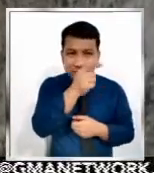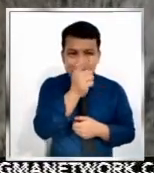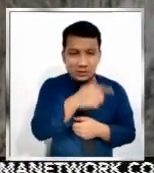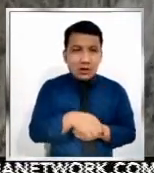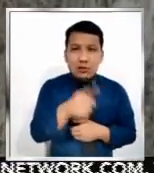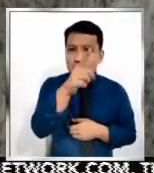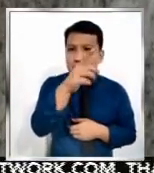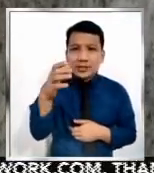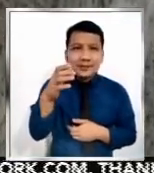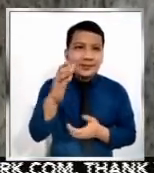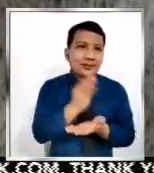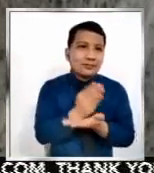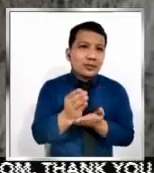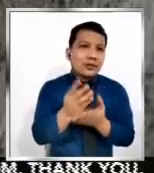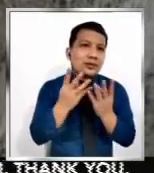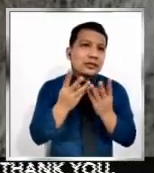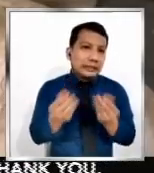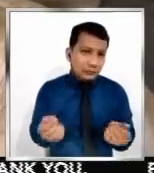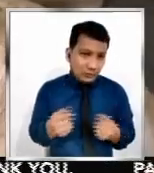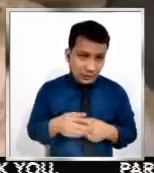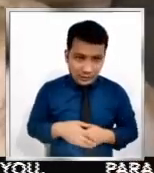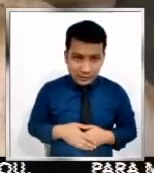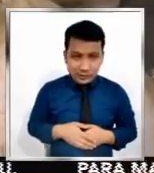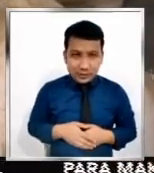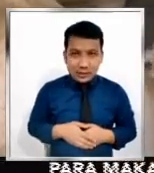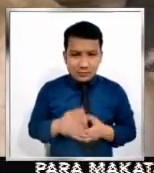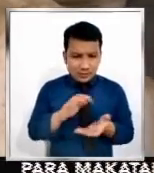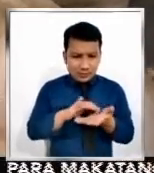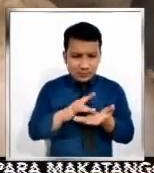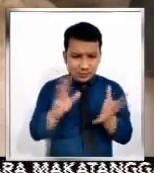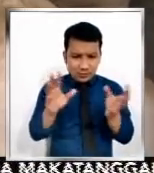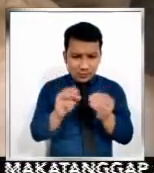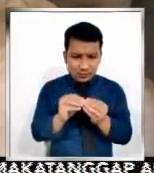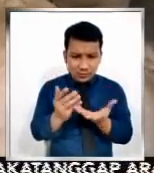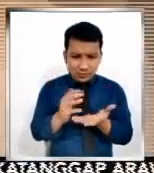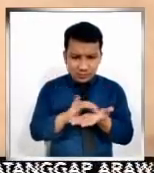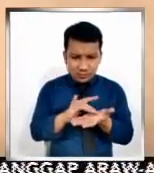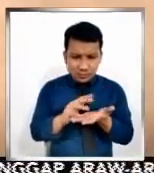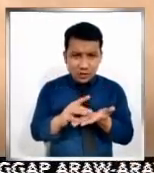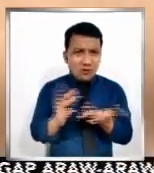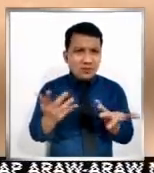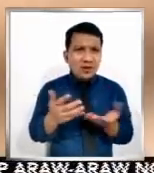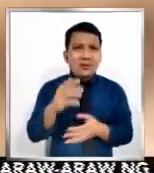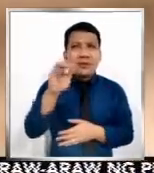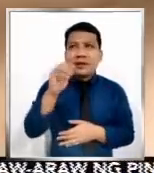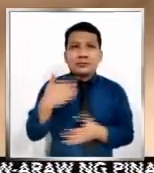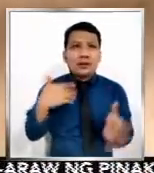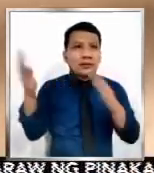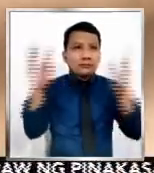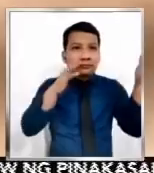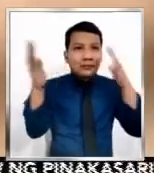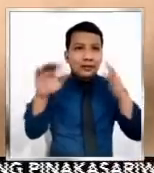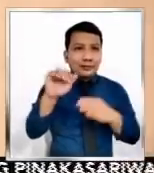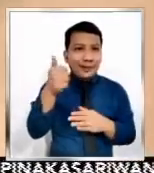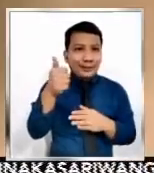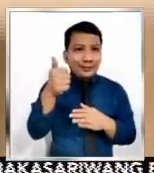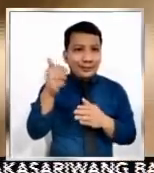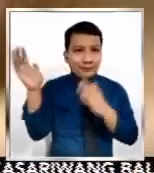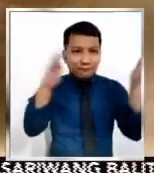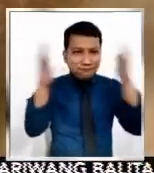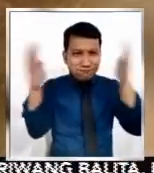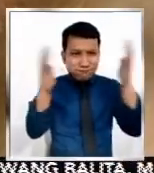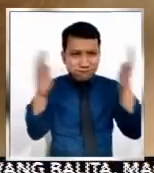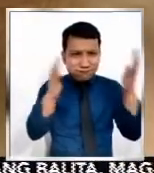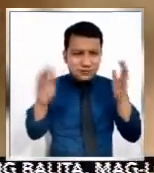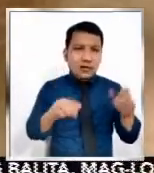halaga. Oh. Pag yan eh, kinuwenta mo, eh, talo mo pa natama na 10 bagyo. Eh. Ano, dapat mag-declare na state of calamity